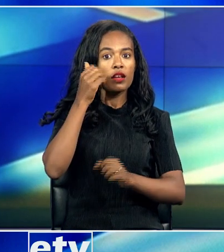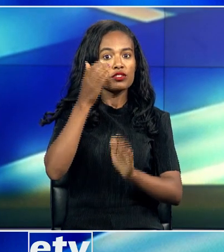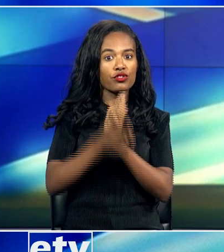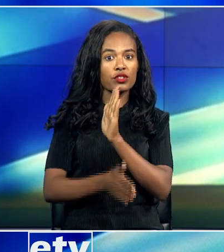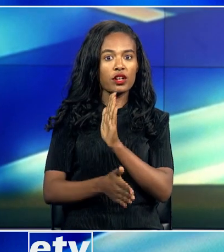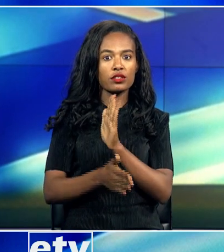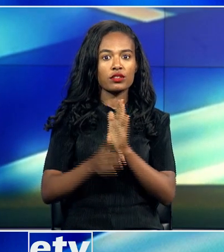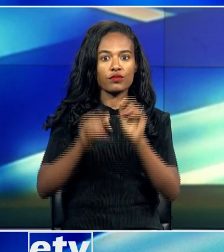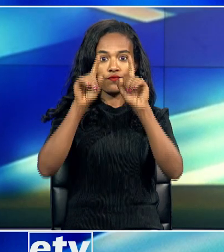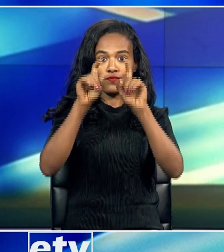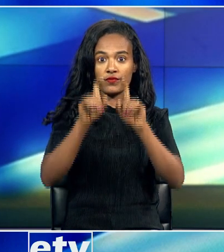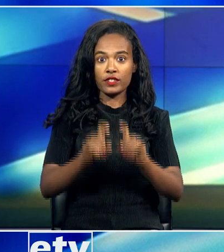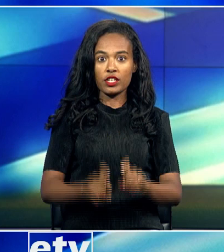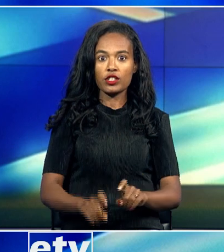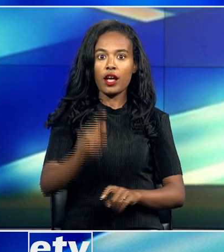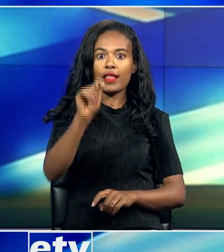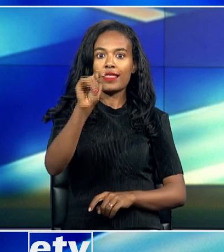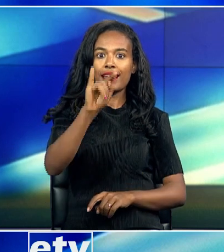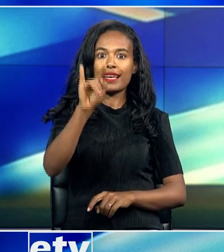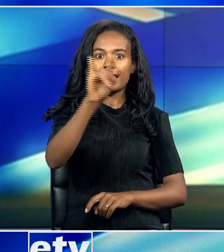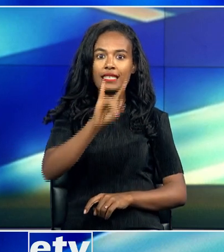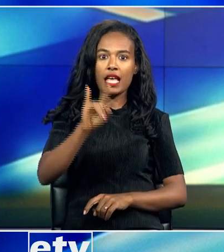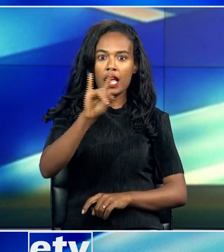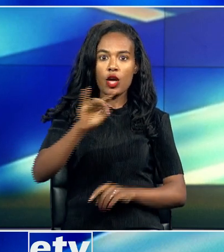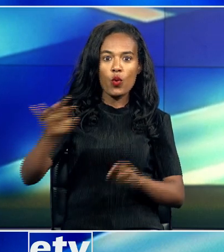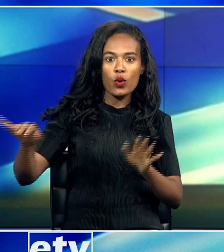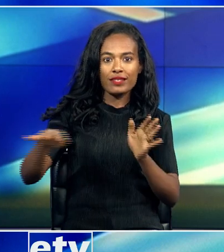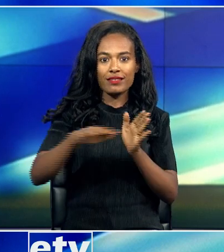ፍተሻ በተከዜ ወንዝ ዳር ላይ